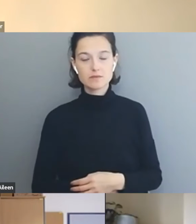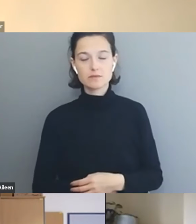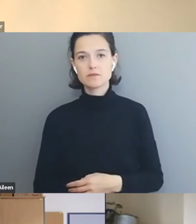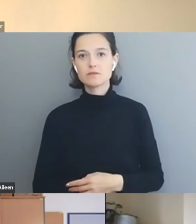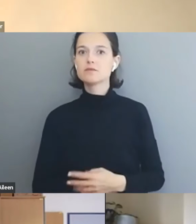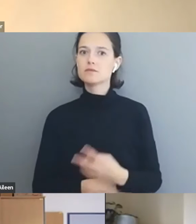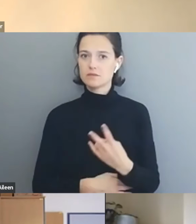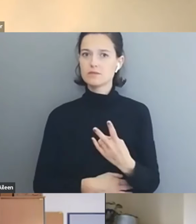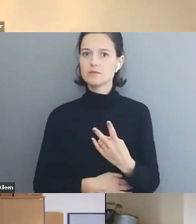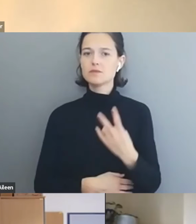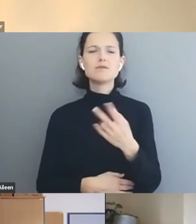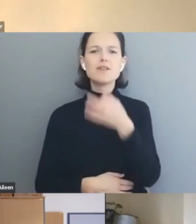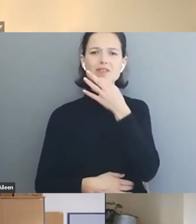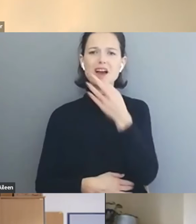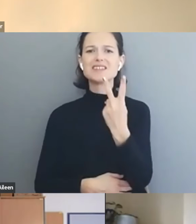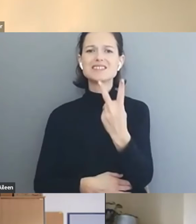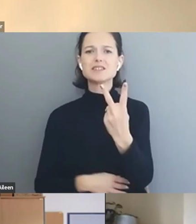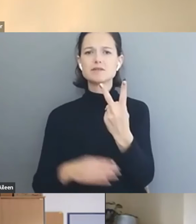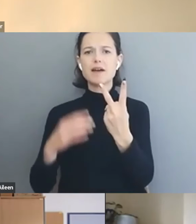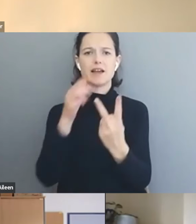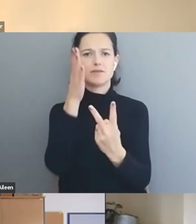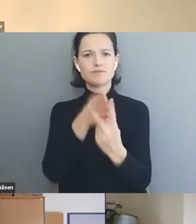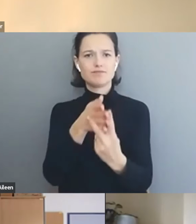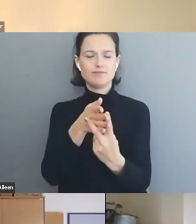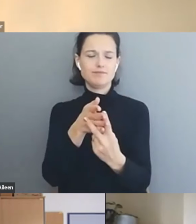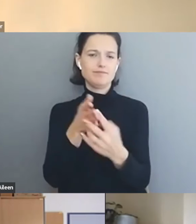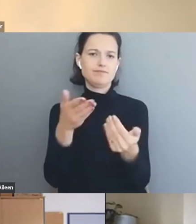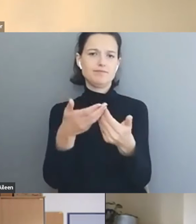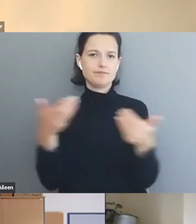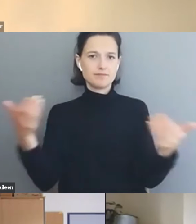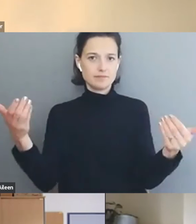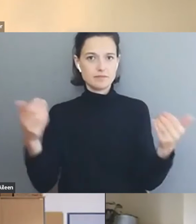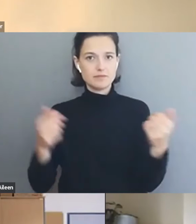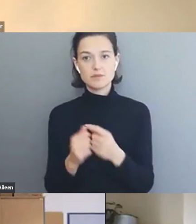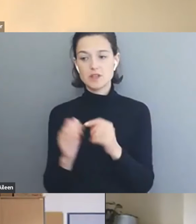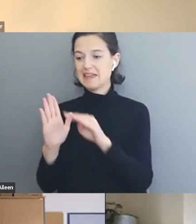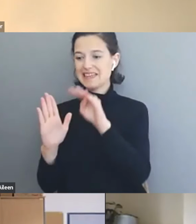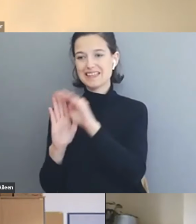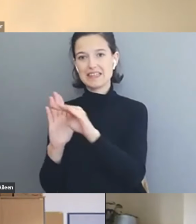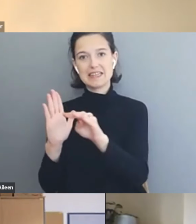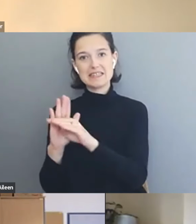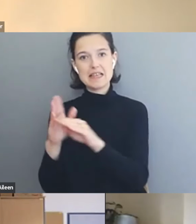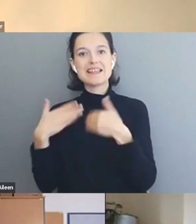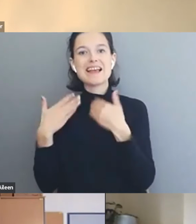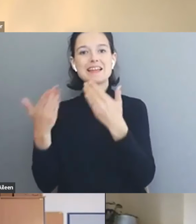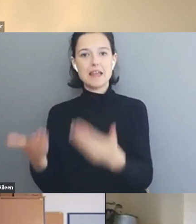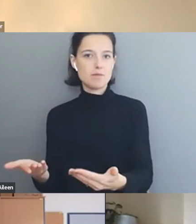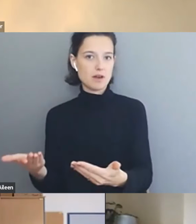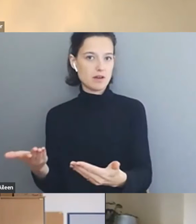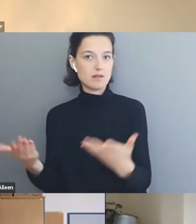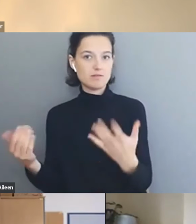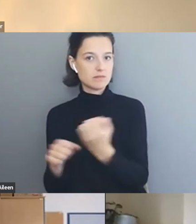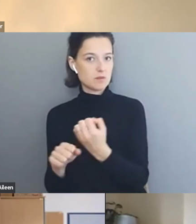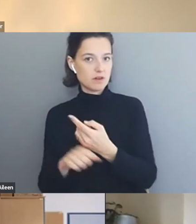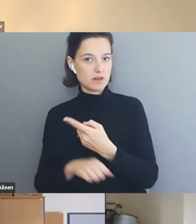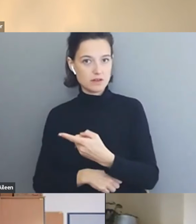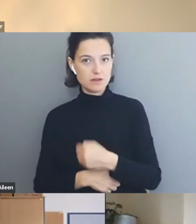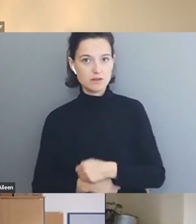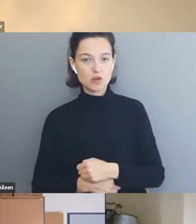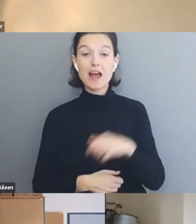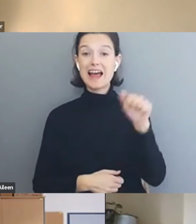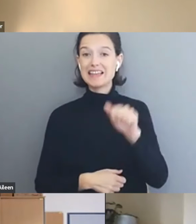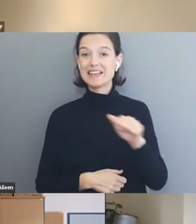einen, was kann sozusagen auch die Gesetzgebung dafür tun, eventuell? Und Alexander hat hier schon beantwortet, dass auf